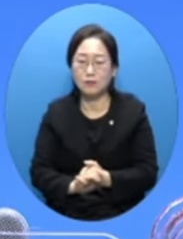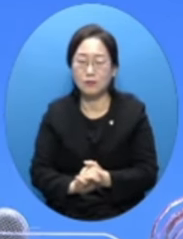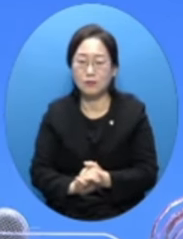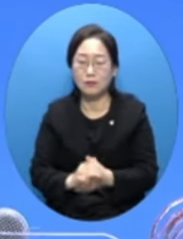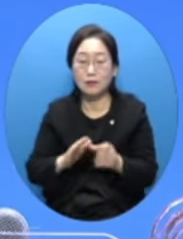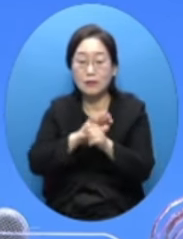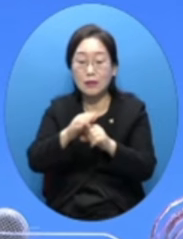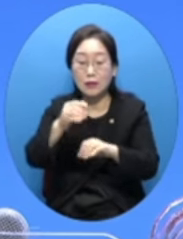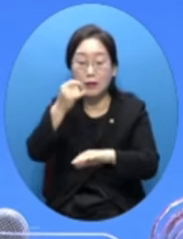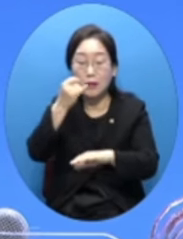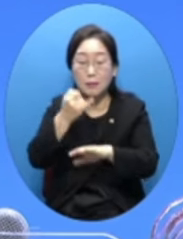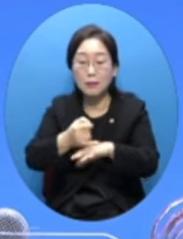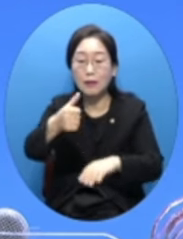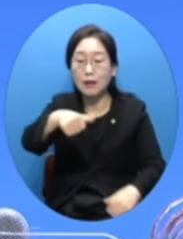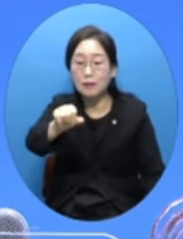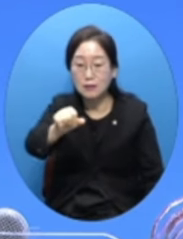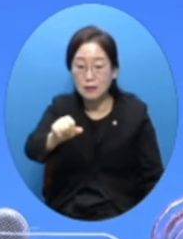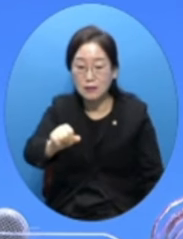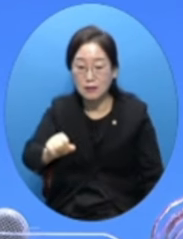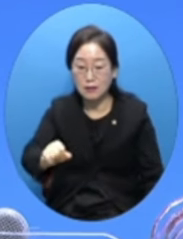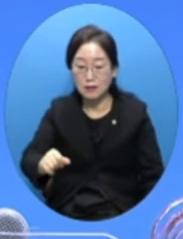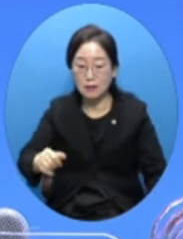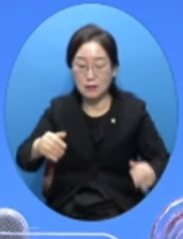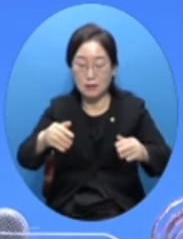사랑하는 막내 아들은 자폐증으로